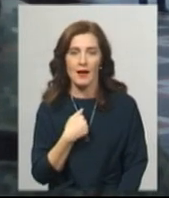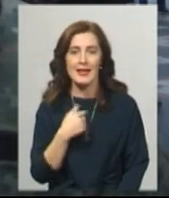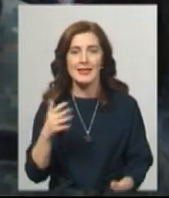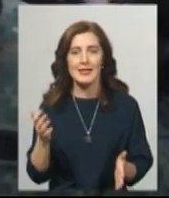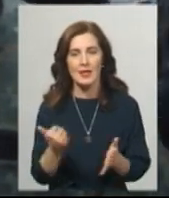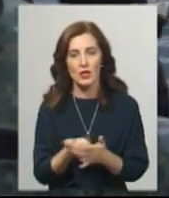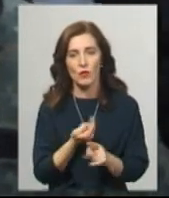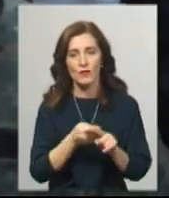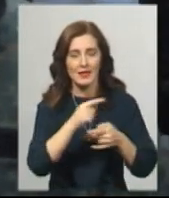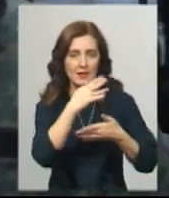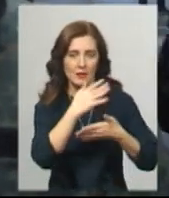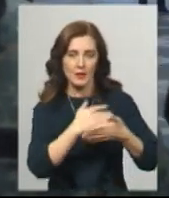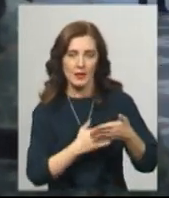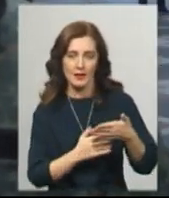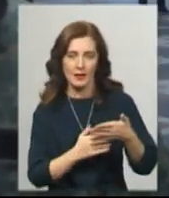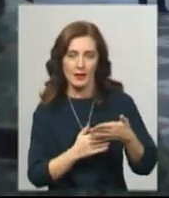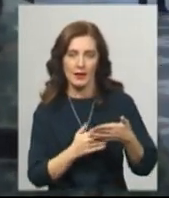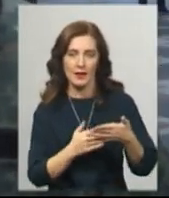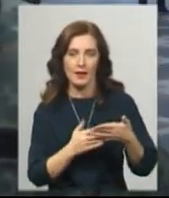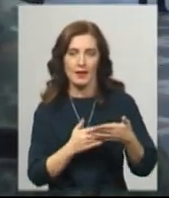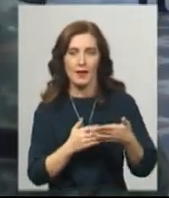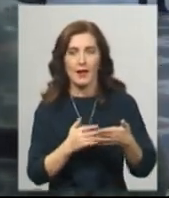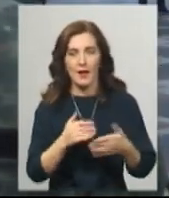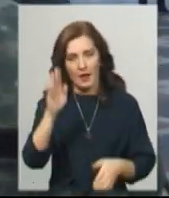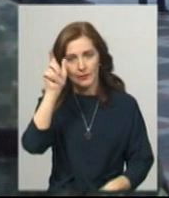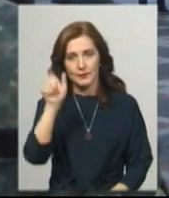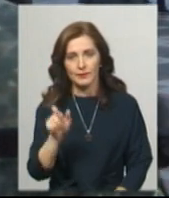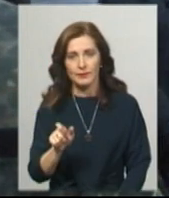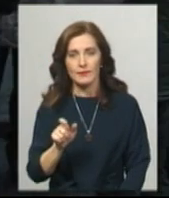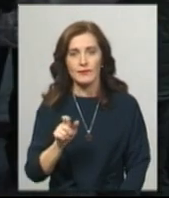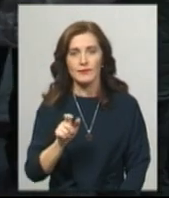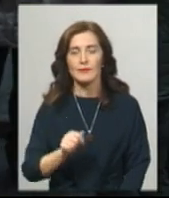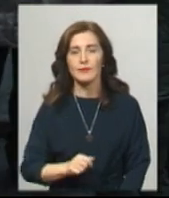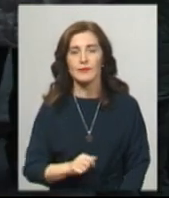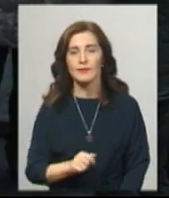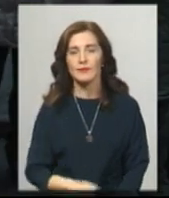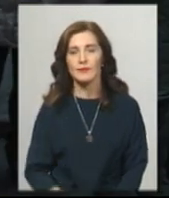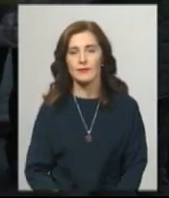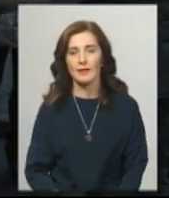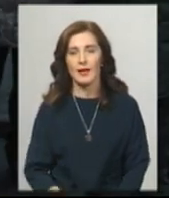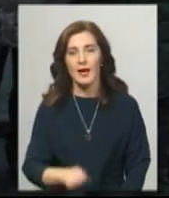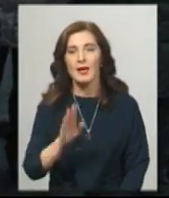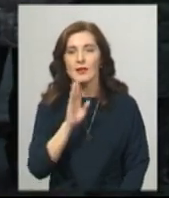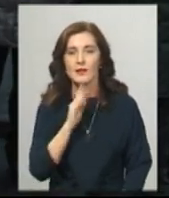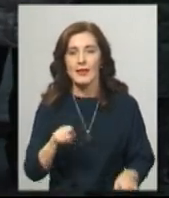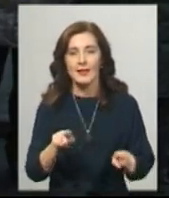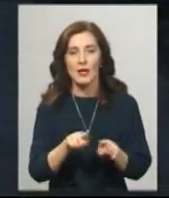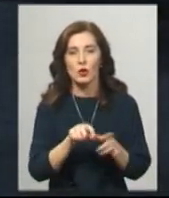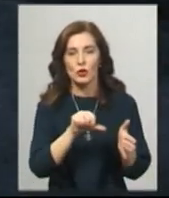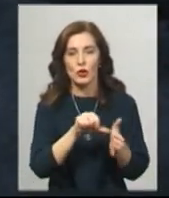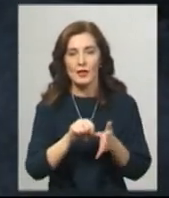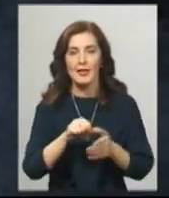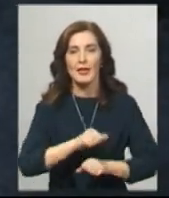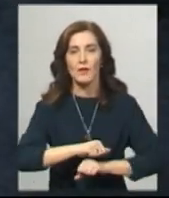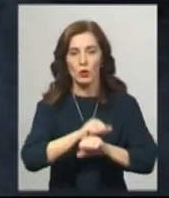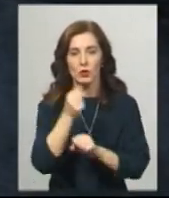знайшов ці в списках Устима Голоднюка і Сергія Бондарчука. Ірина Тимчук теж учасниця Революції Гідності. На